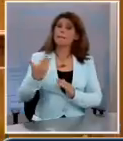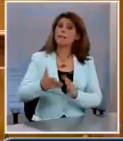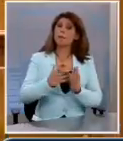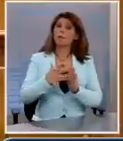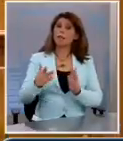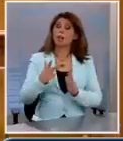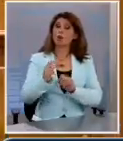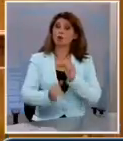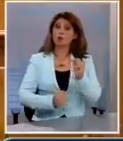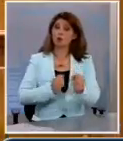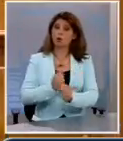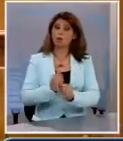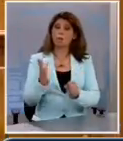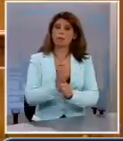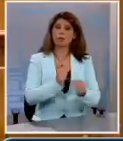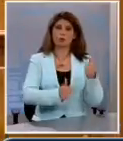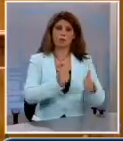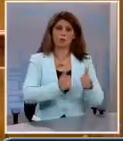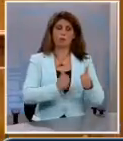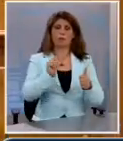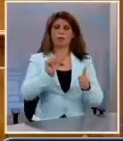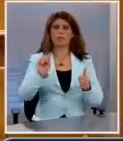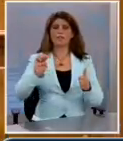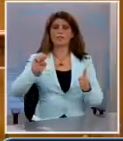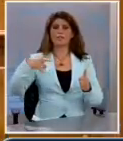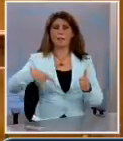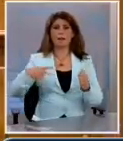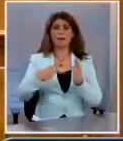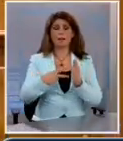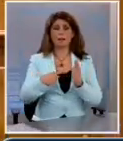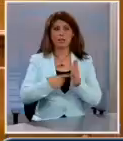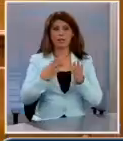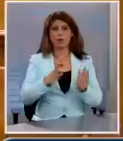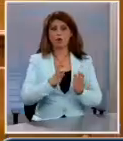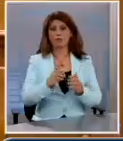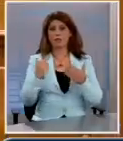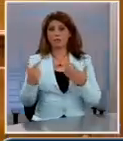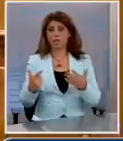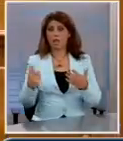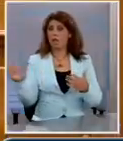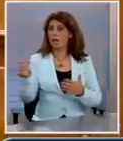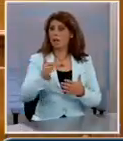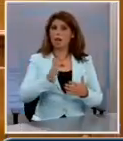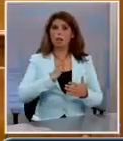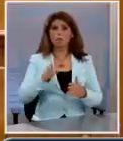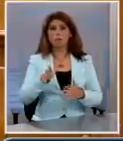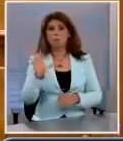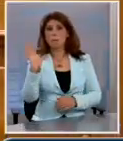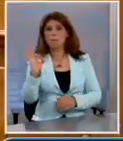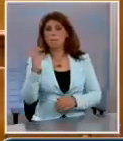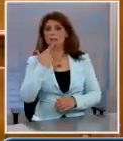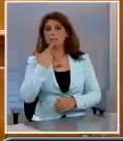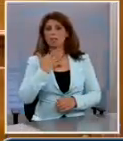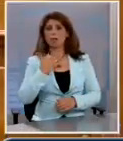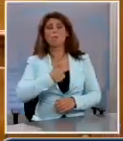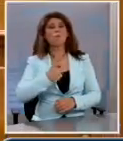χρόνια επιτυχώντες του διαγωνισμού του ΑΣΕΠ του 97 ανθρώπους οι οποίοι είναι σχεδόν 50 ετών μόνο και μόνο για να